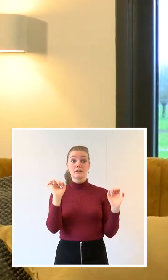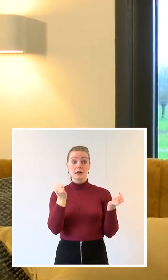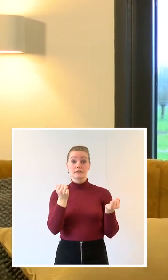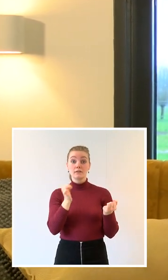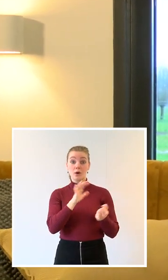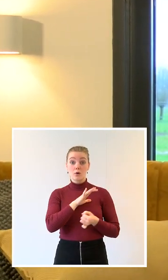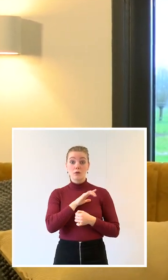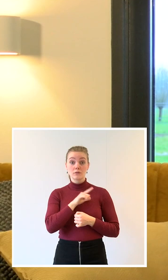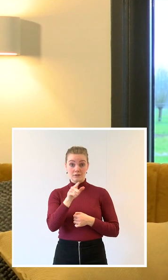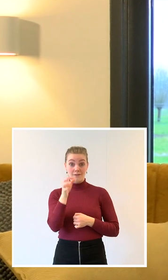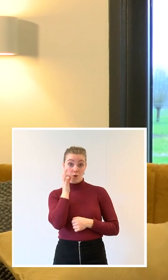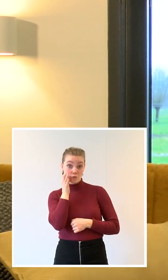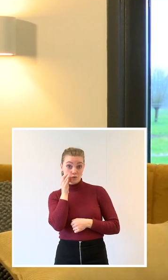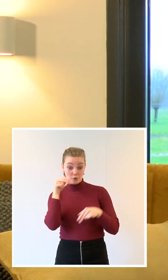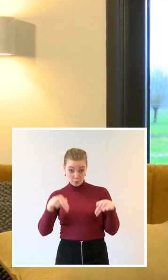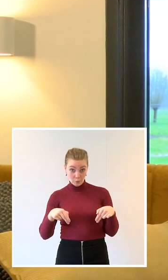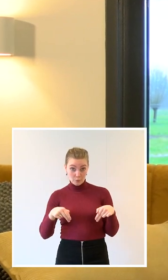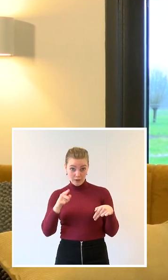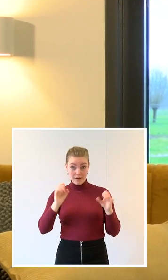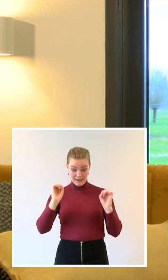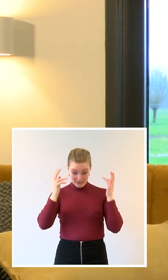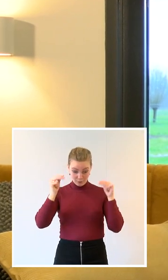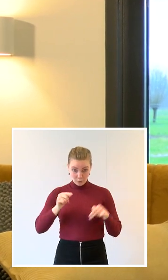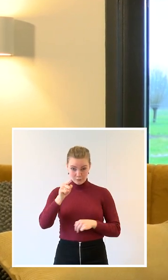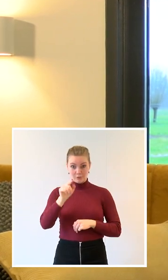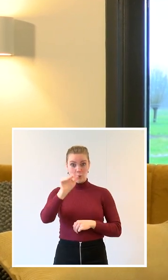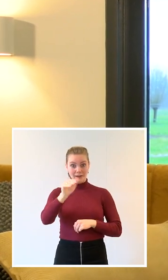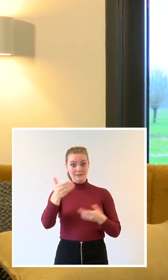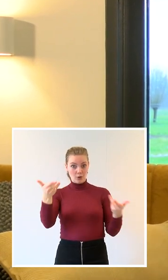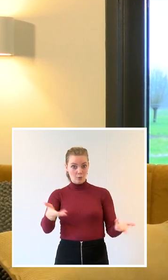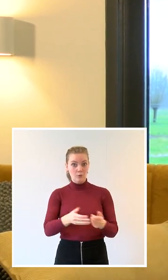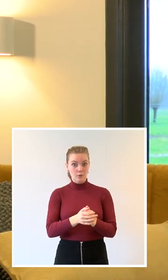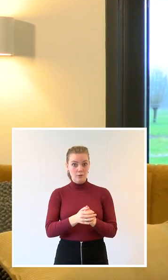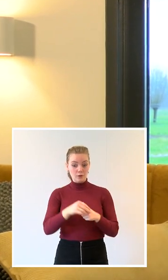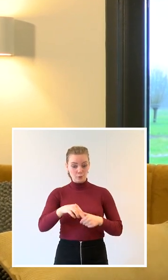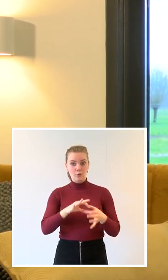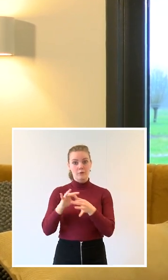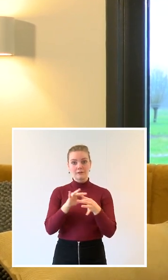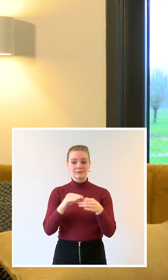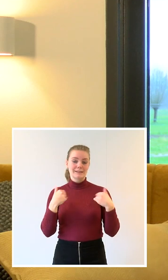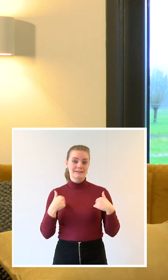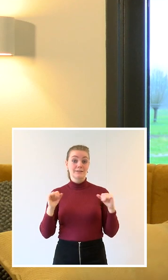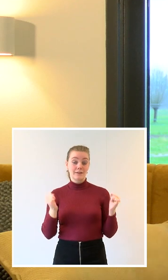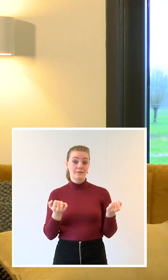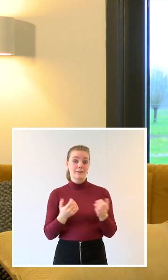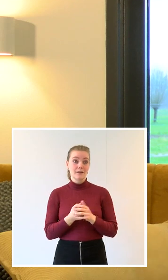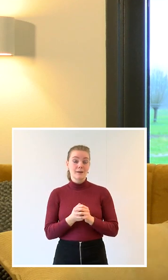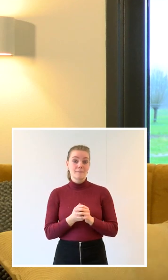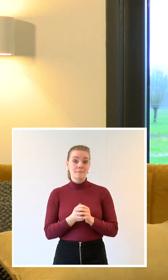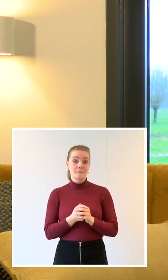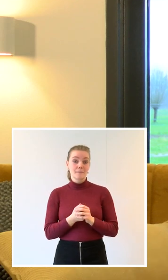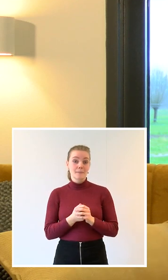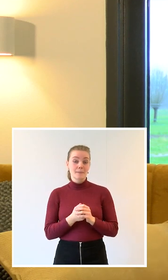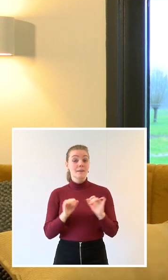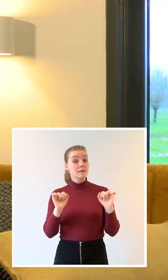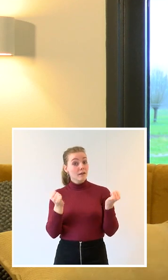je nu leeft, waar je nu contact hebt met mensen. Maar het kan wel zijn dat om die roeping te volgen, dat je